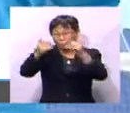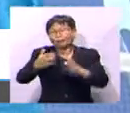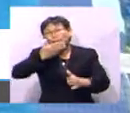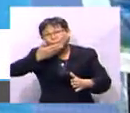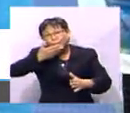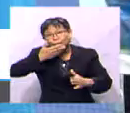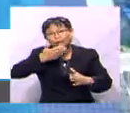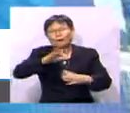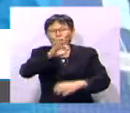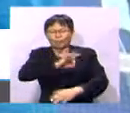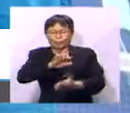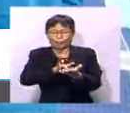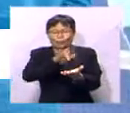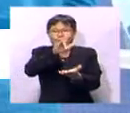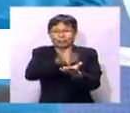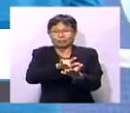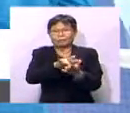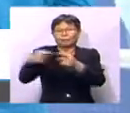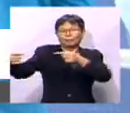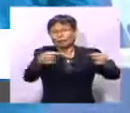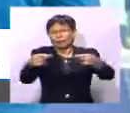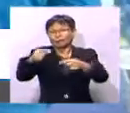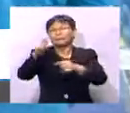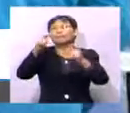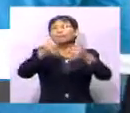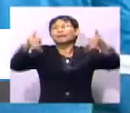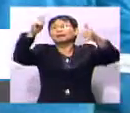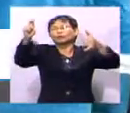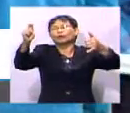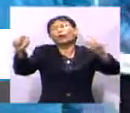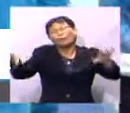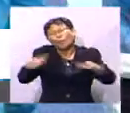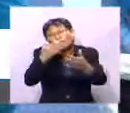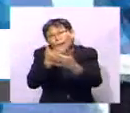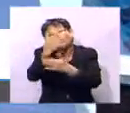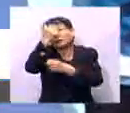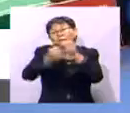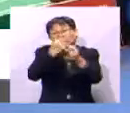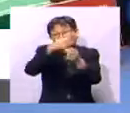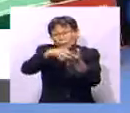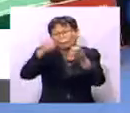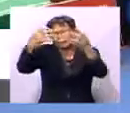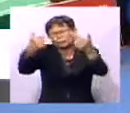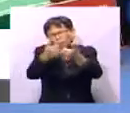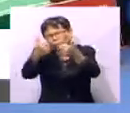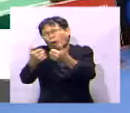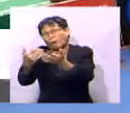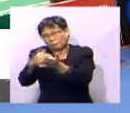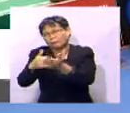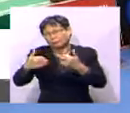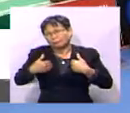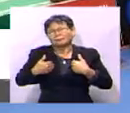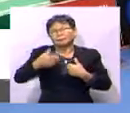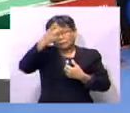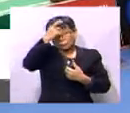muda memanfaatkan peluang beraksi di Piala Thomas dengan sebaik-baiknya kerana tahun ini masih banyak kejohanan yang menanti. Chong Wei